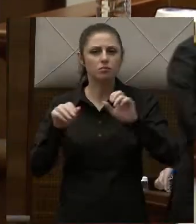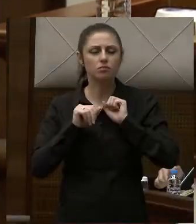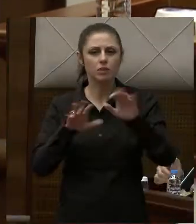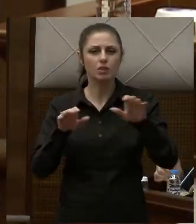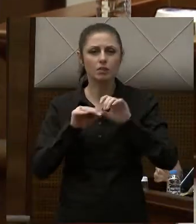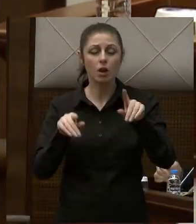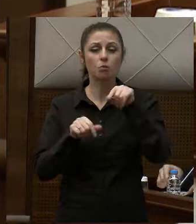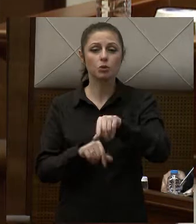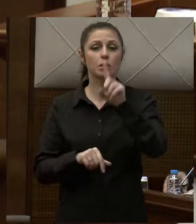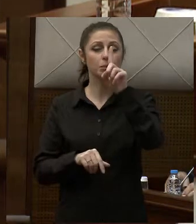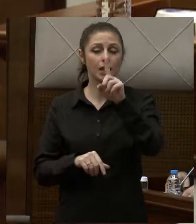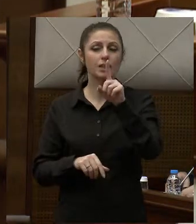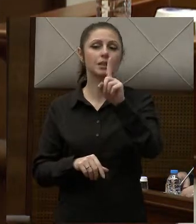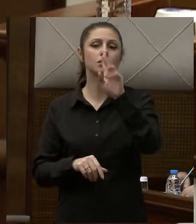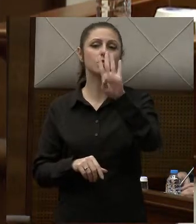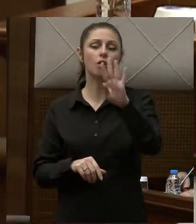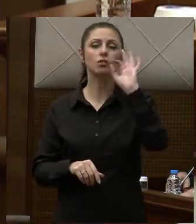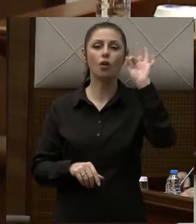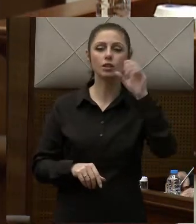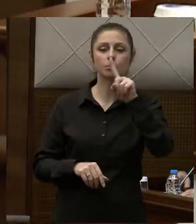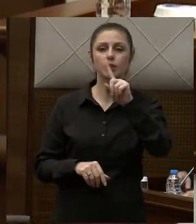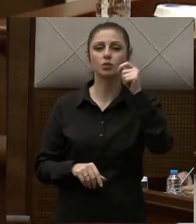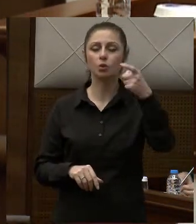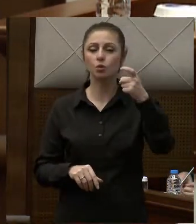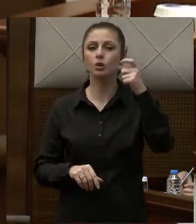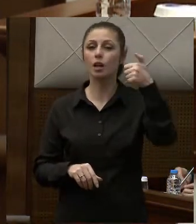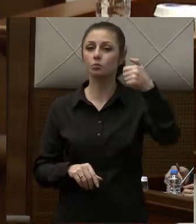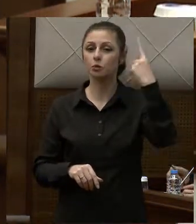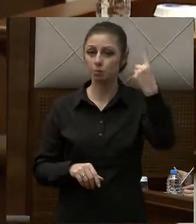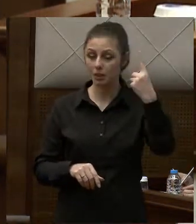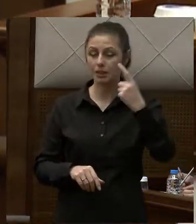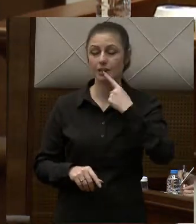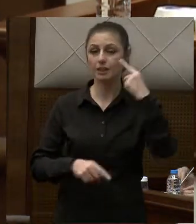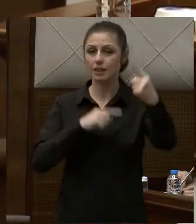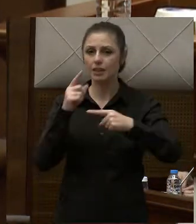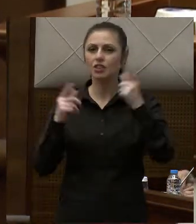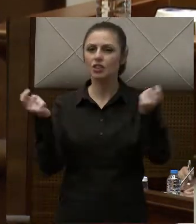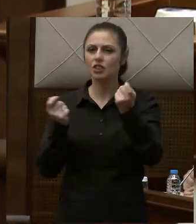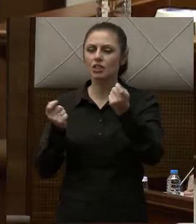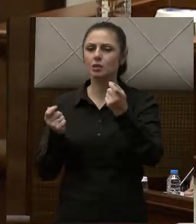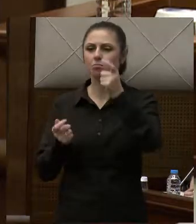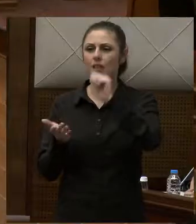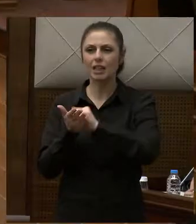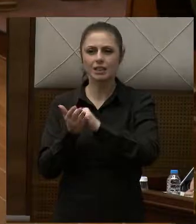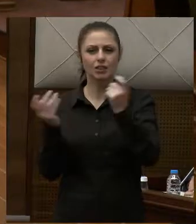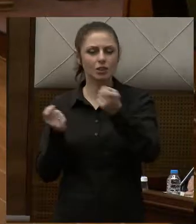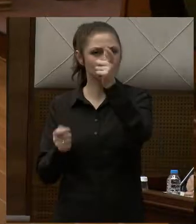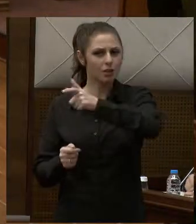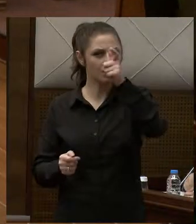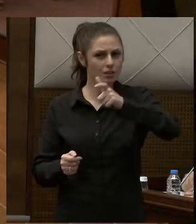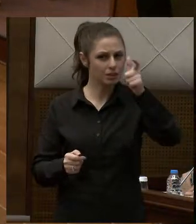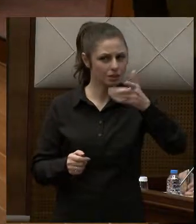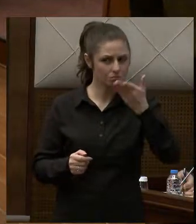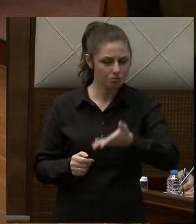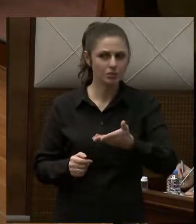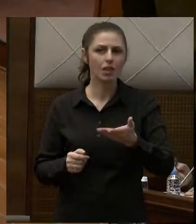de 4 Ocak 1961 yılında gazetecilerin çalışma haklarına önemli iyileştirmeler getiren ve sosyal haklarını güvence